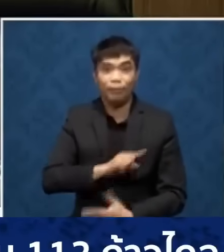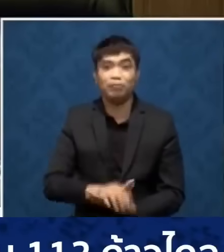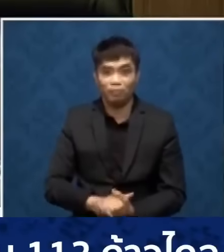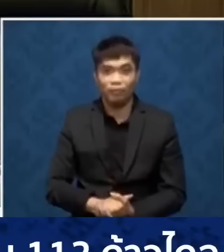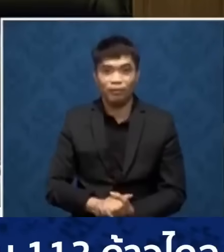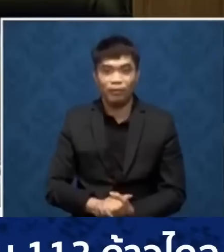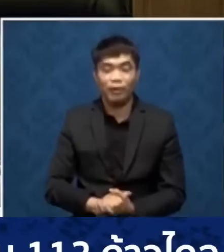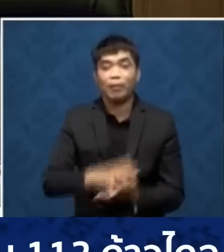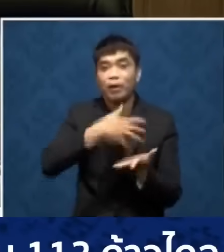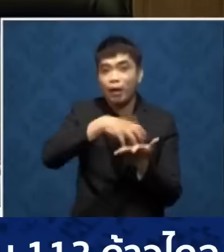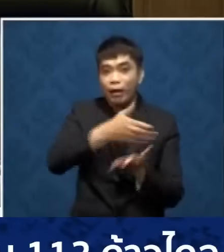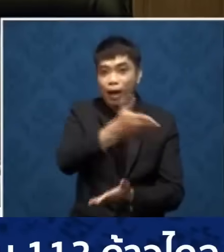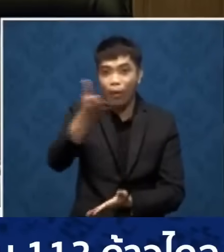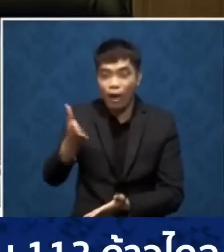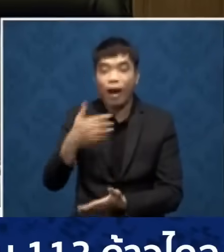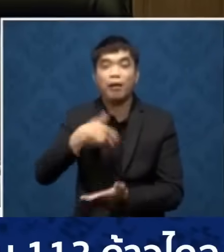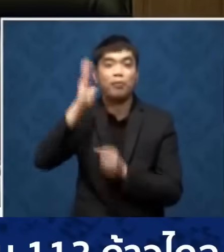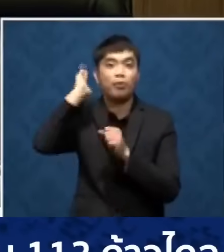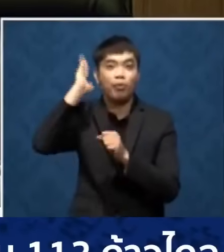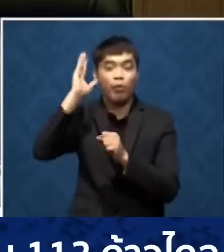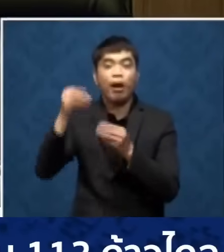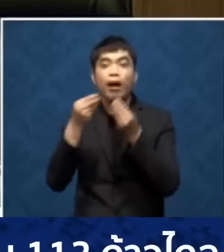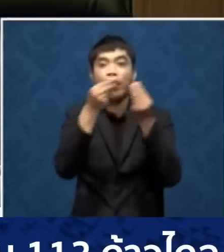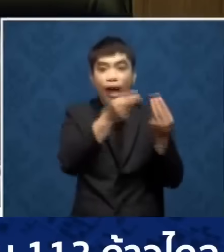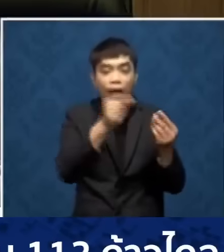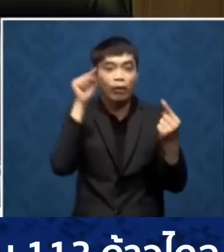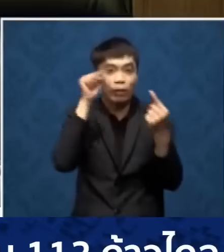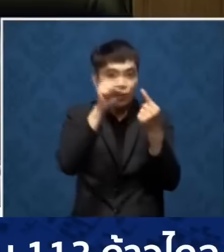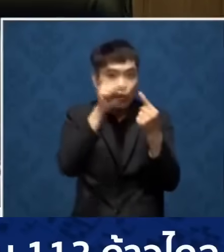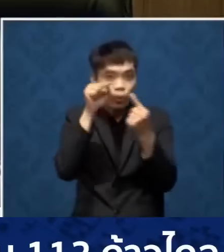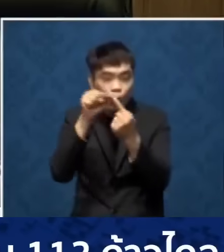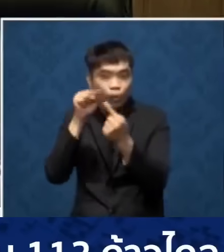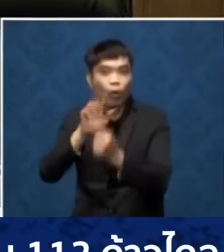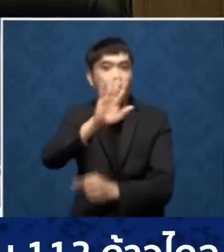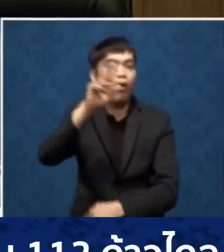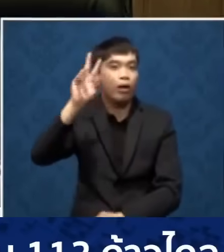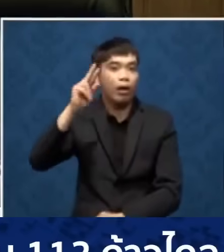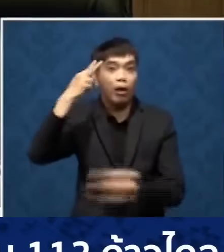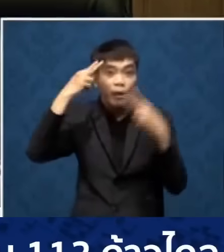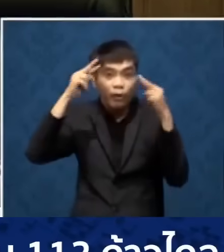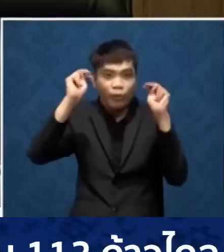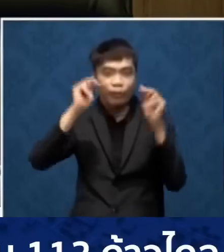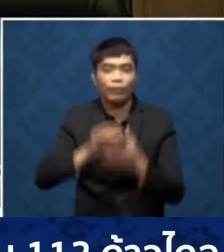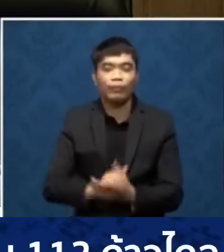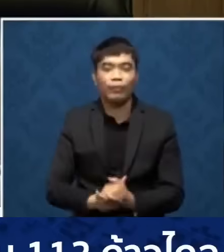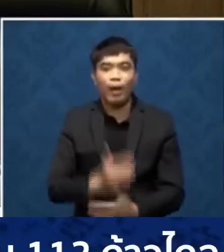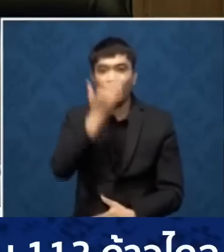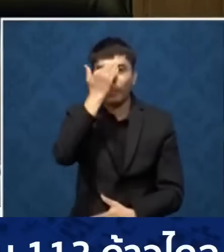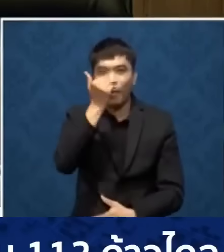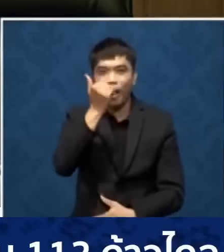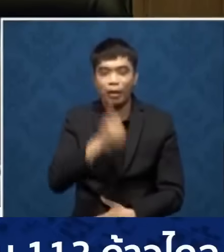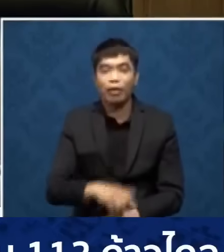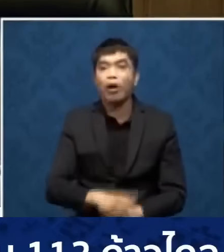ากฝั่งวุฒิสภาก็ลุกขึ้นมาอภิปรายบ้างโดยย้ำนะครับไม่ว่าส.ส.หรือส.ว.ก็ล้วนเป็นตัวแทนที่ประชาชนเลือก